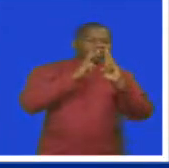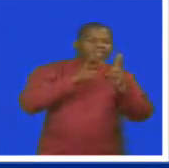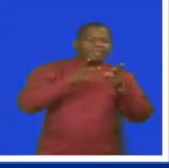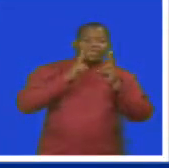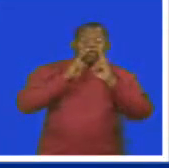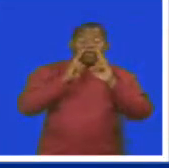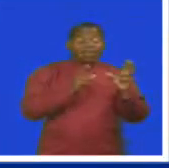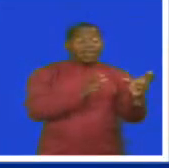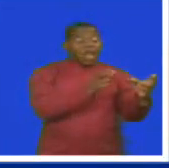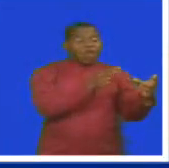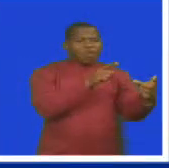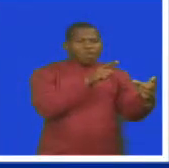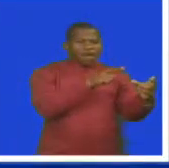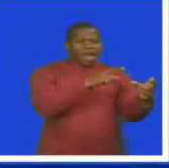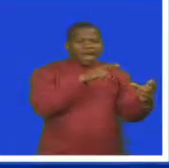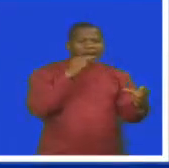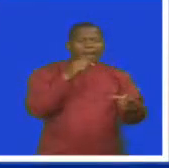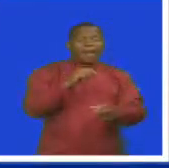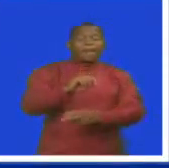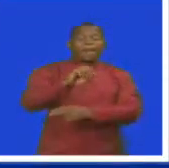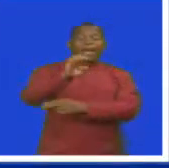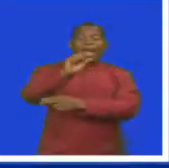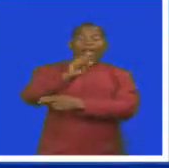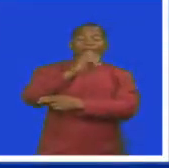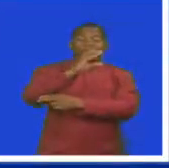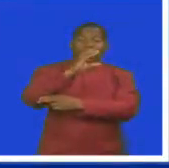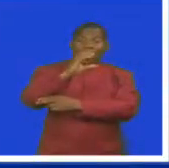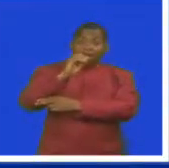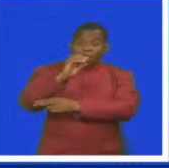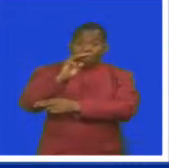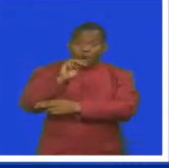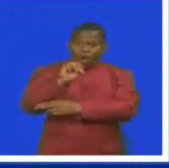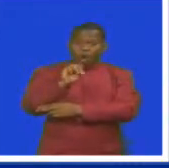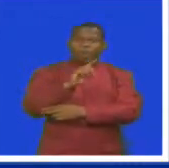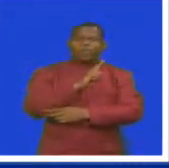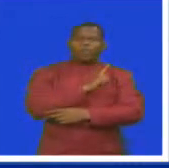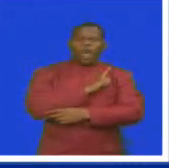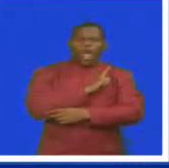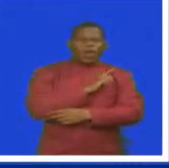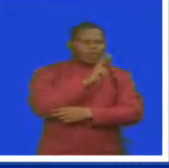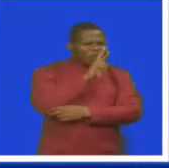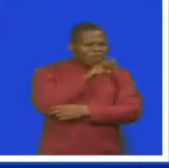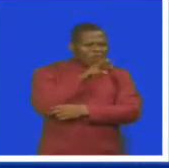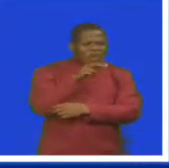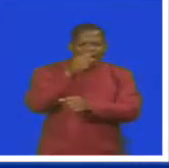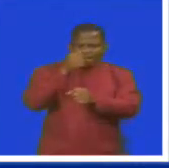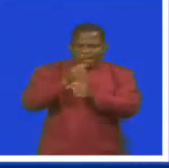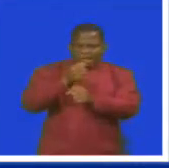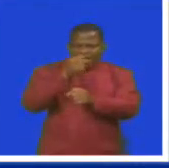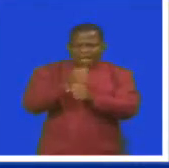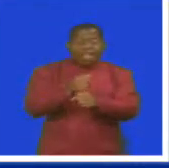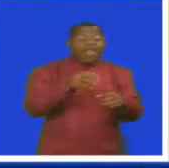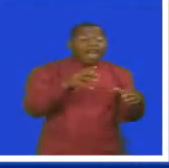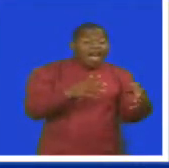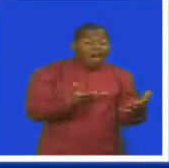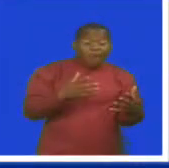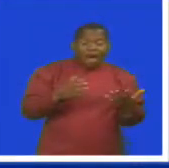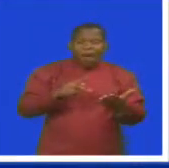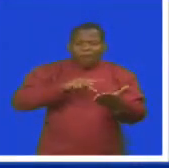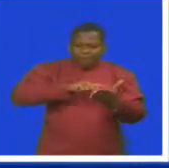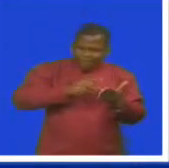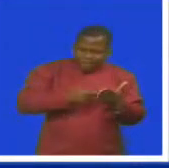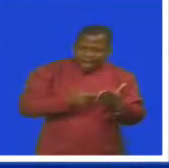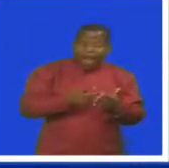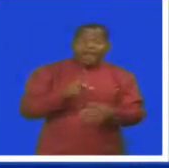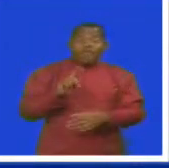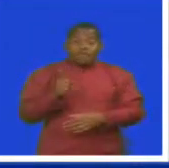iEswatini Communications Commission kuyobuka kusebenza kwaleli bandla nemisebenzi labayihlelile balibandla nekuthi uhulumende welive laseSwatini